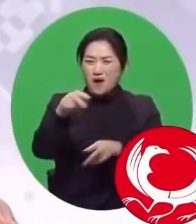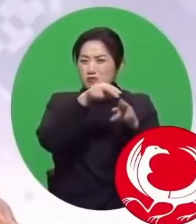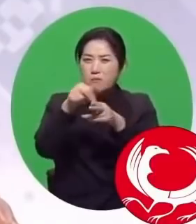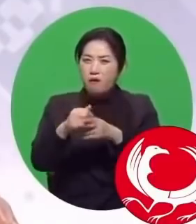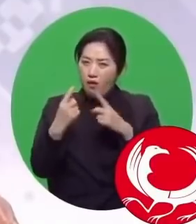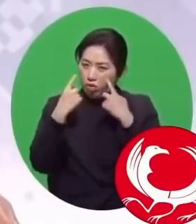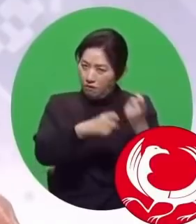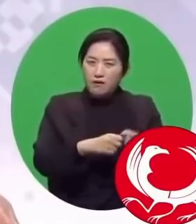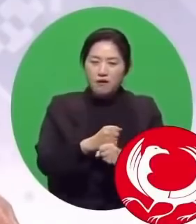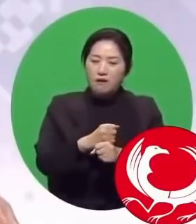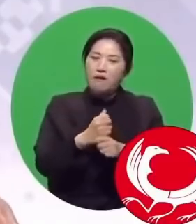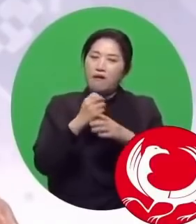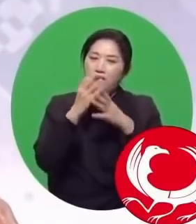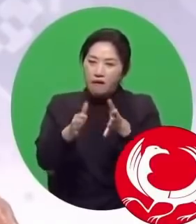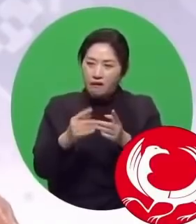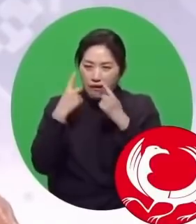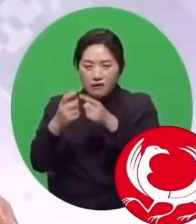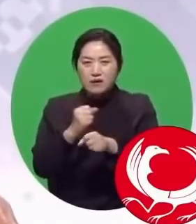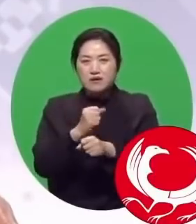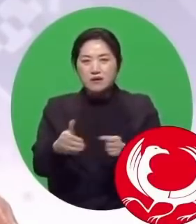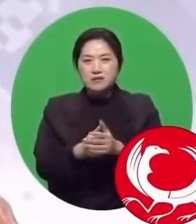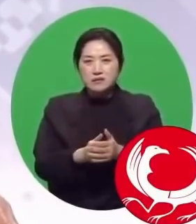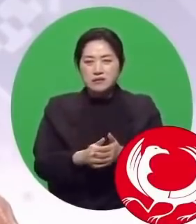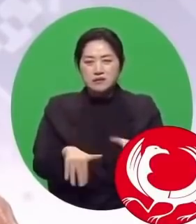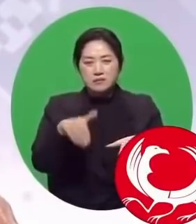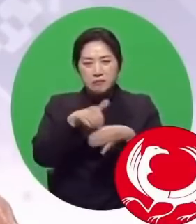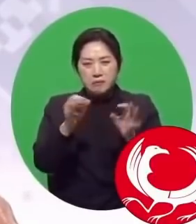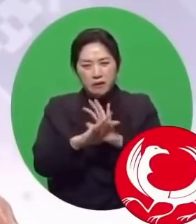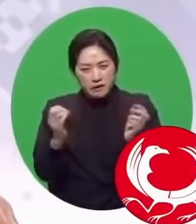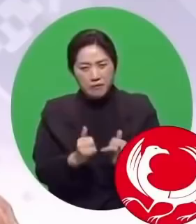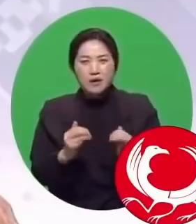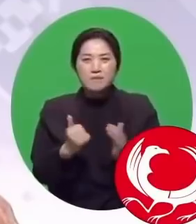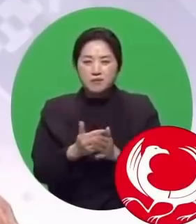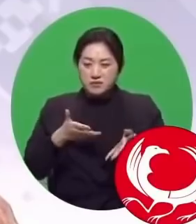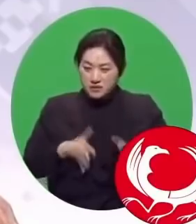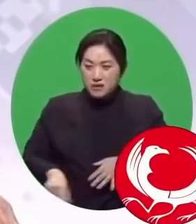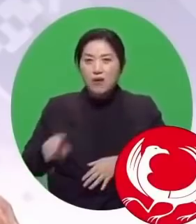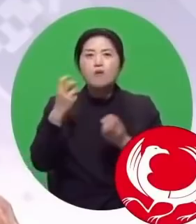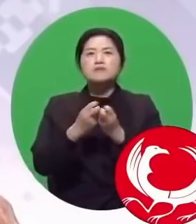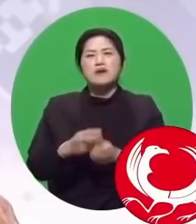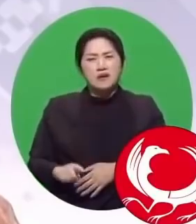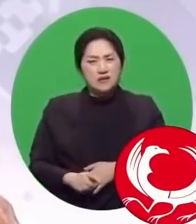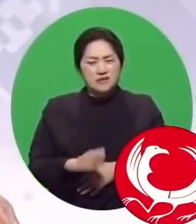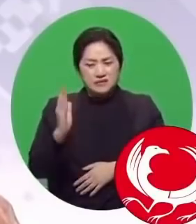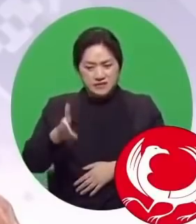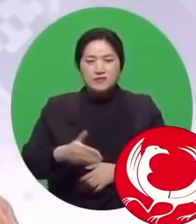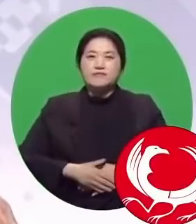사람들한테 현혹돼가지고 사표니 뭐니 당신들 자녀들이 여러분의 자녀들이 앞으로 어떻게